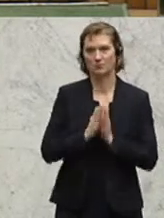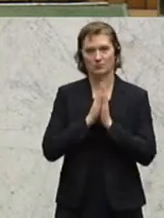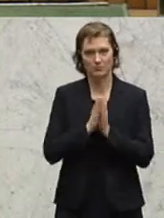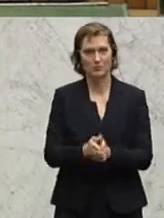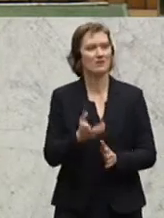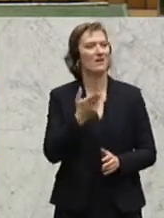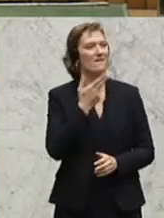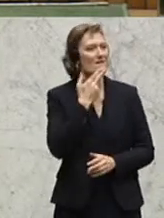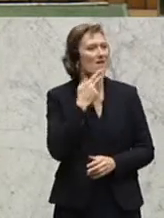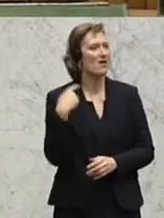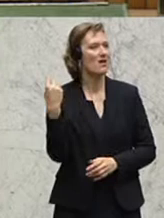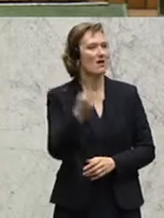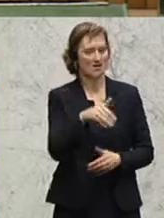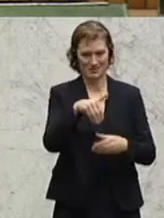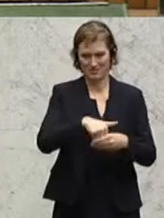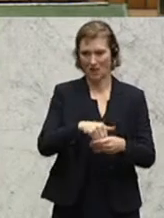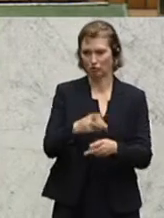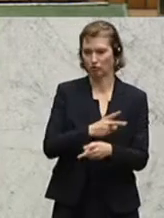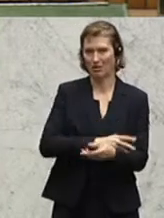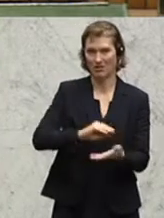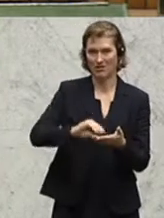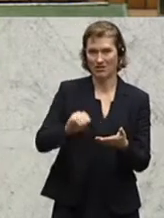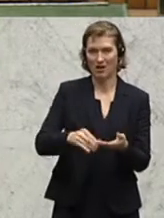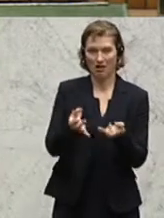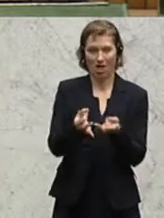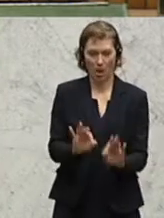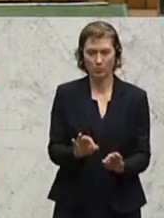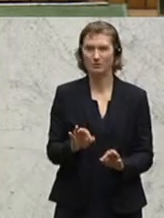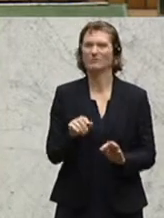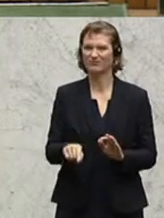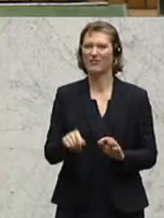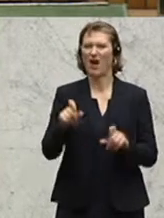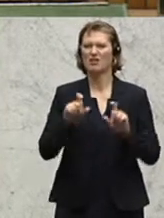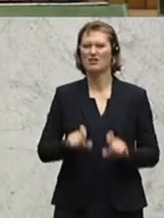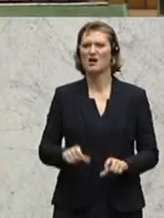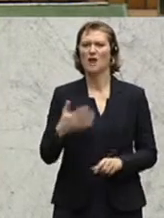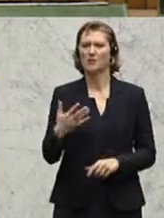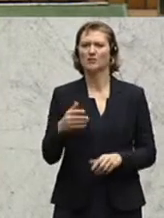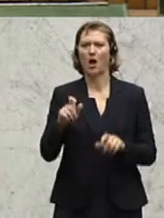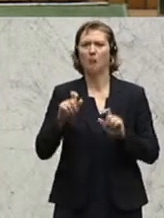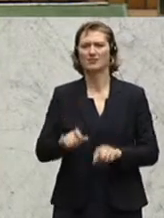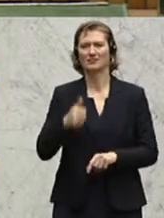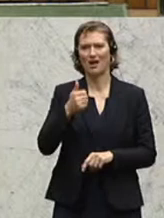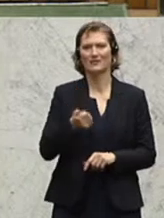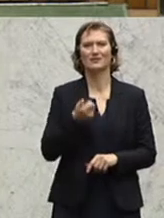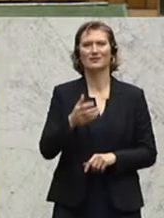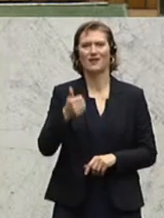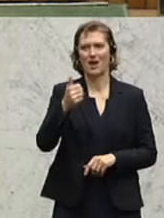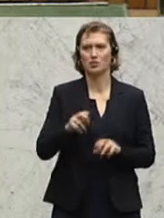jene Damen und Herren, die dem gegenständlichen Staatsvertrag die Genehmigung gemäß Artikel 50 Absatz 1 Ziffer